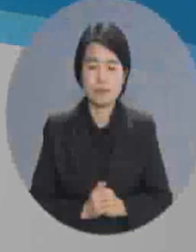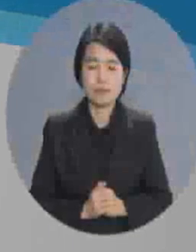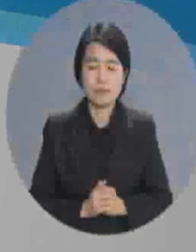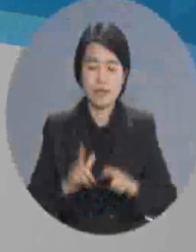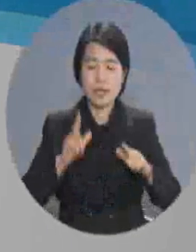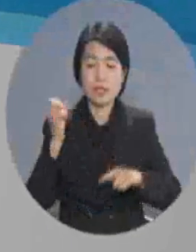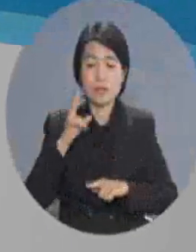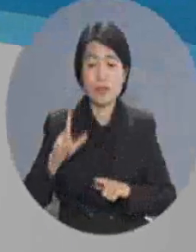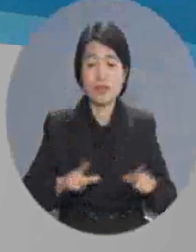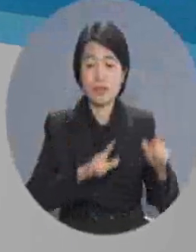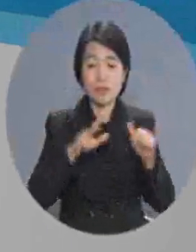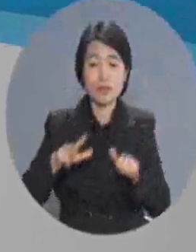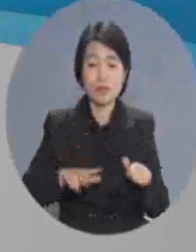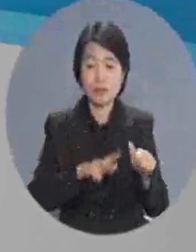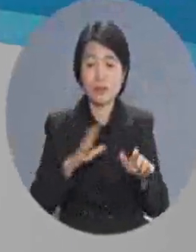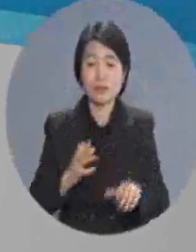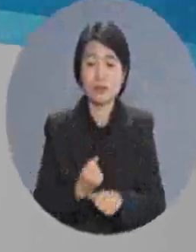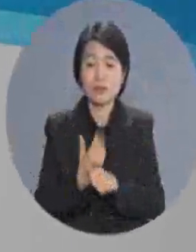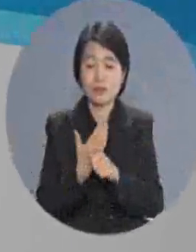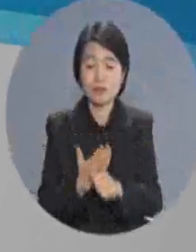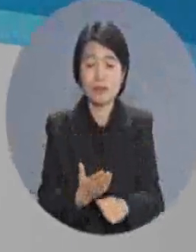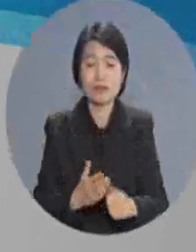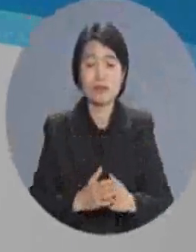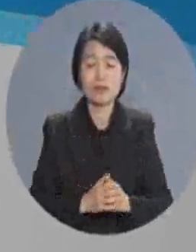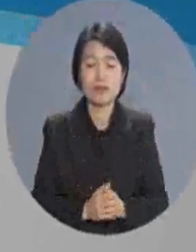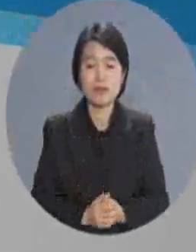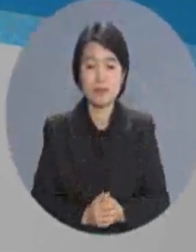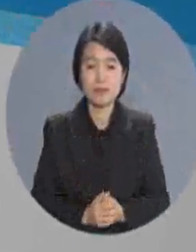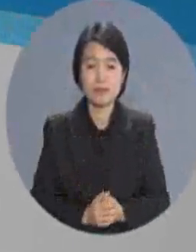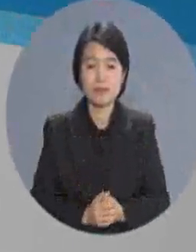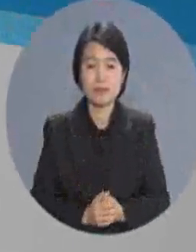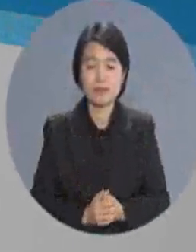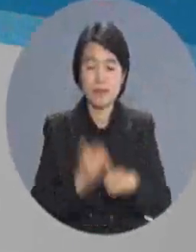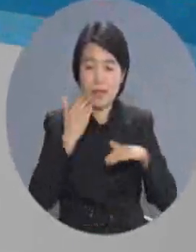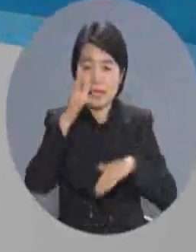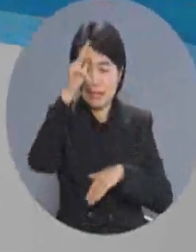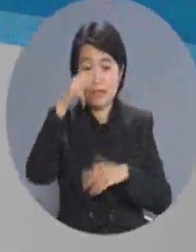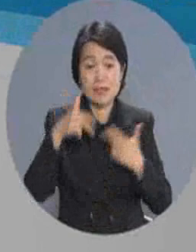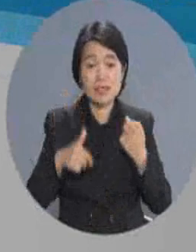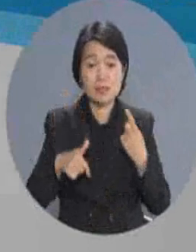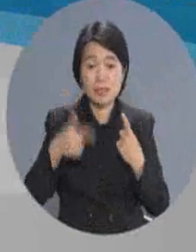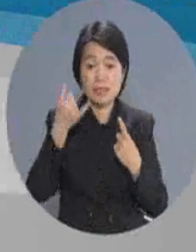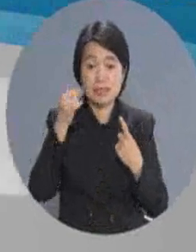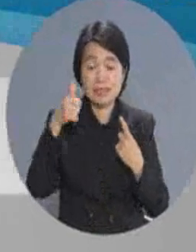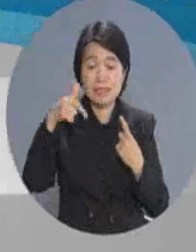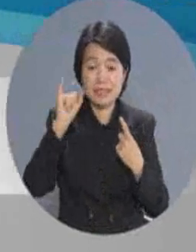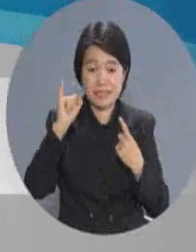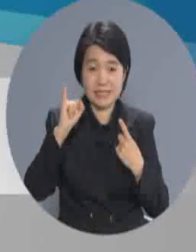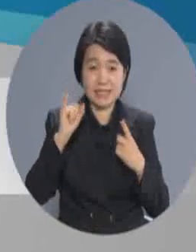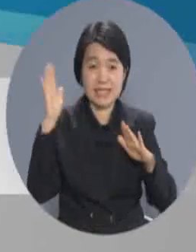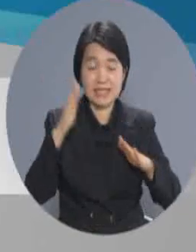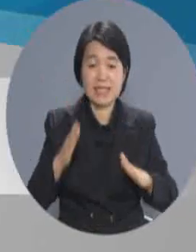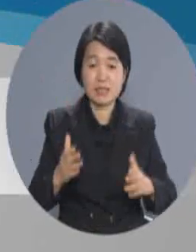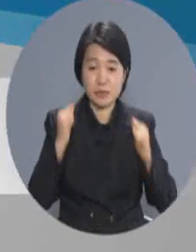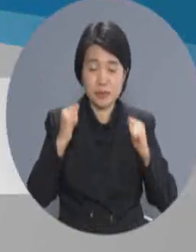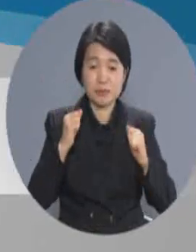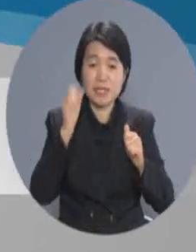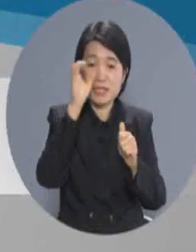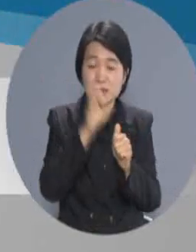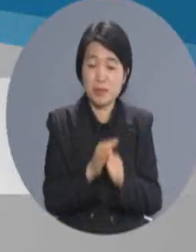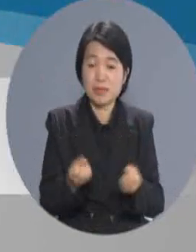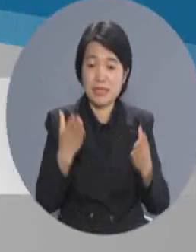날씨와 생활정보 정리해드리는 생활포커스입니다 해경 제71기 간구 후보생 졸업 및 임용식이